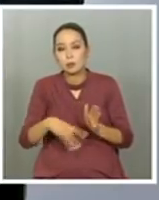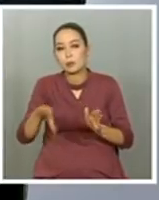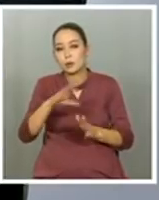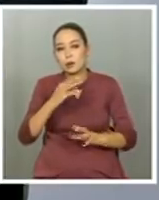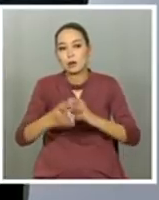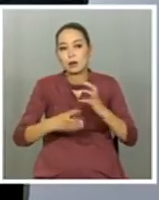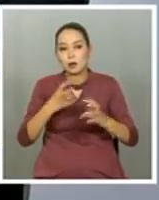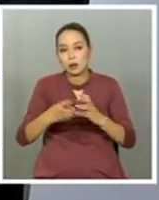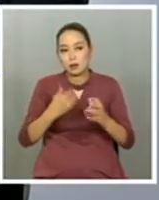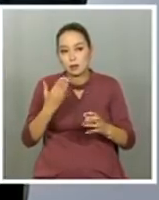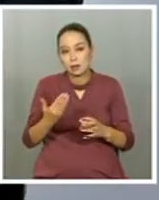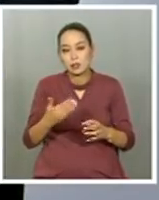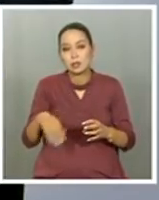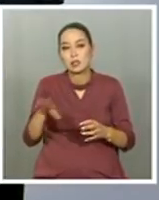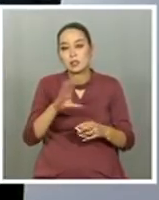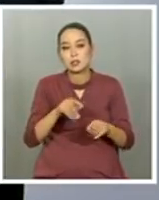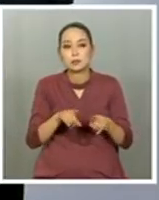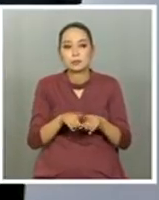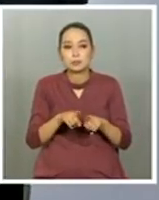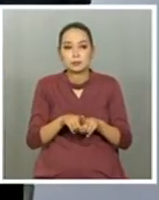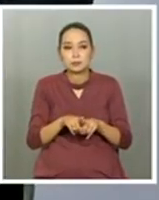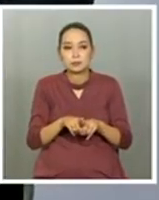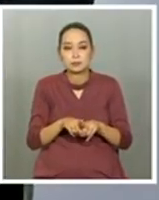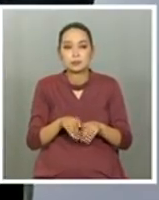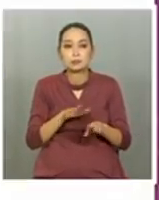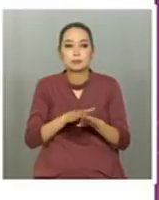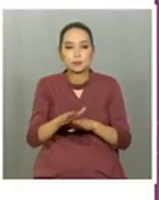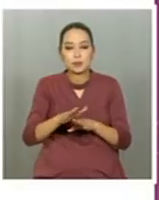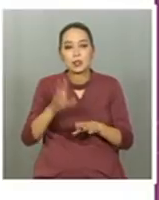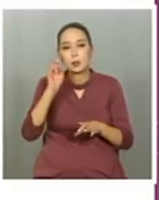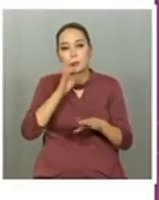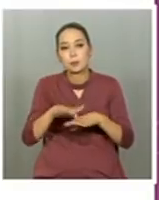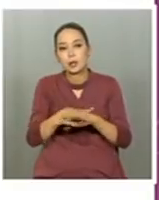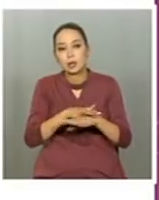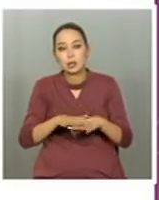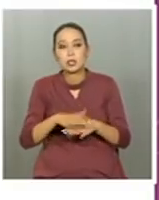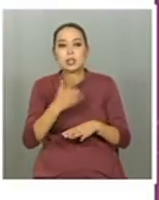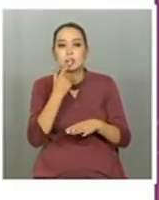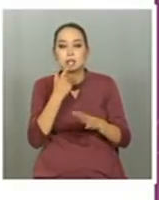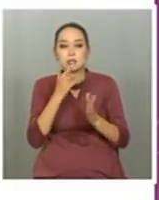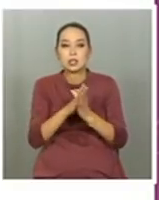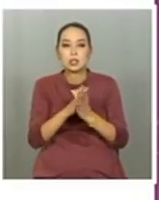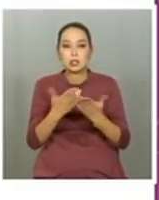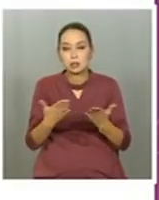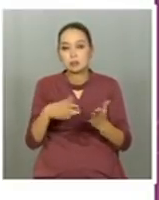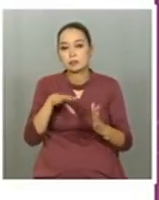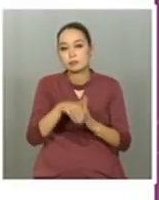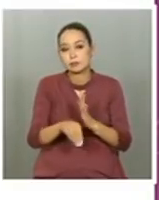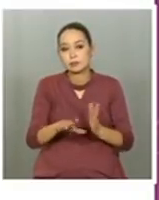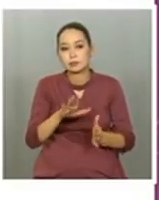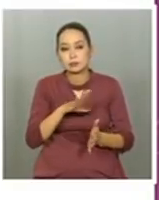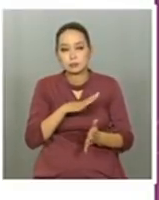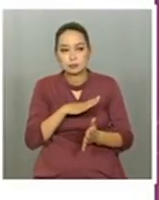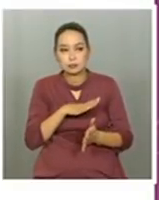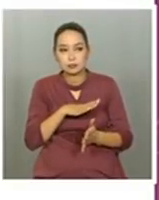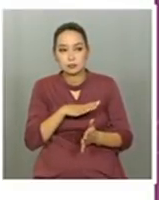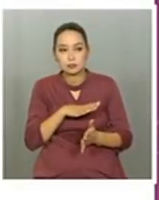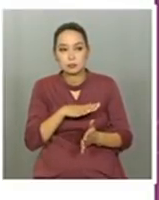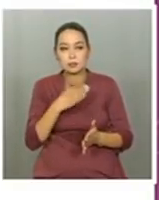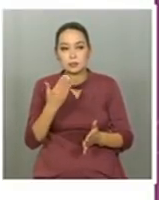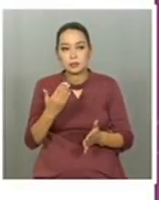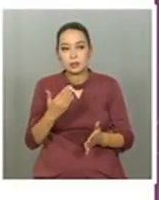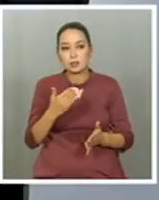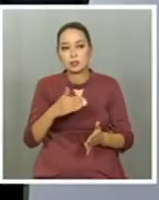халықаралық ұйымдар тарапынан, бүкіл мемлекеттердің тарапынан қызыл кітап ұғымы пайда болды. Сол халықаралық қызыл кітап та